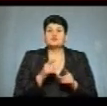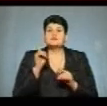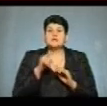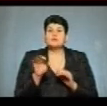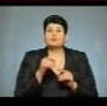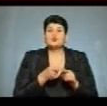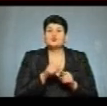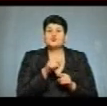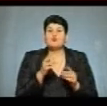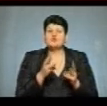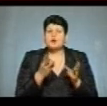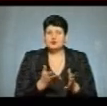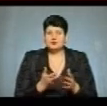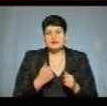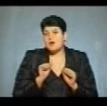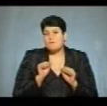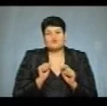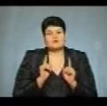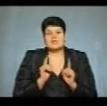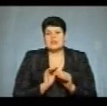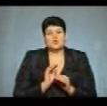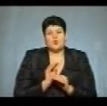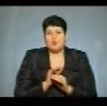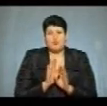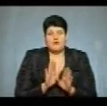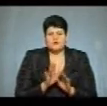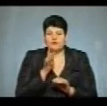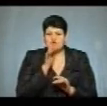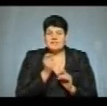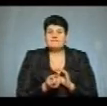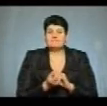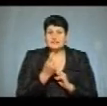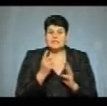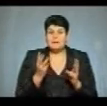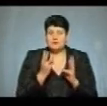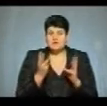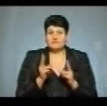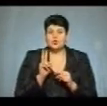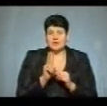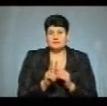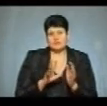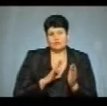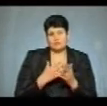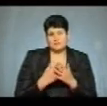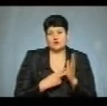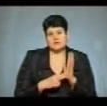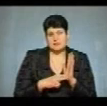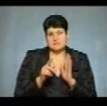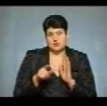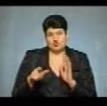пожежу? Я можу тільки доповнити, що на час виникнення пожежі в тролейбусі перебувало близько 70